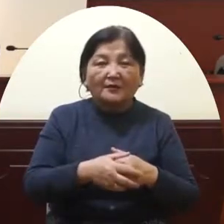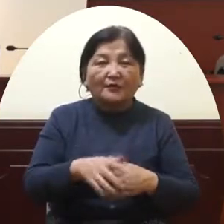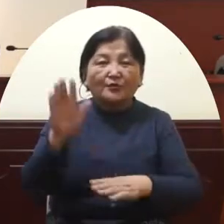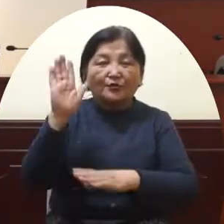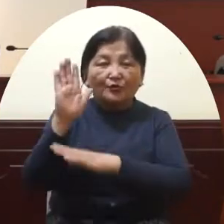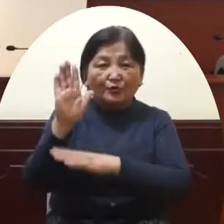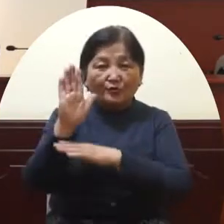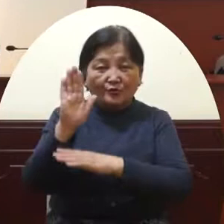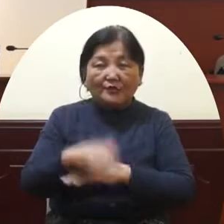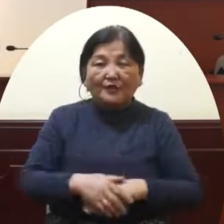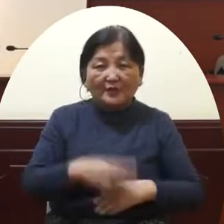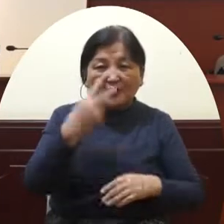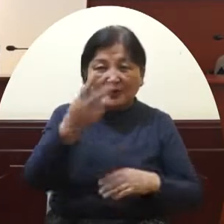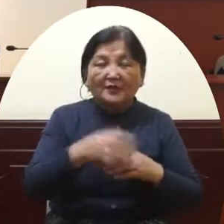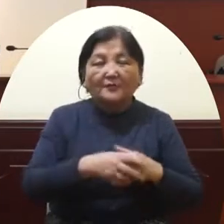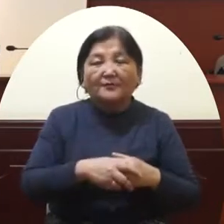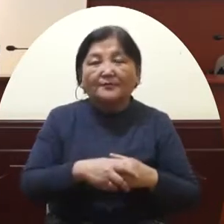төлөөлөл лээ.